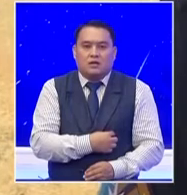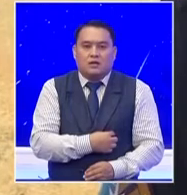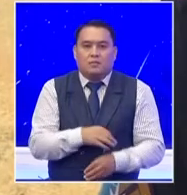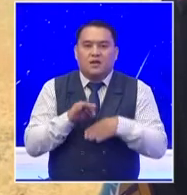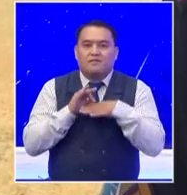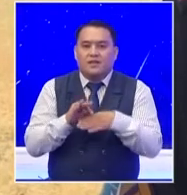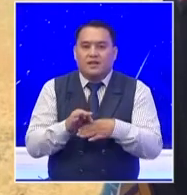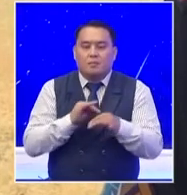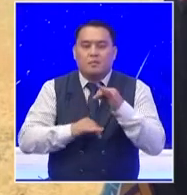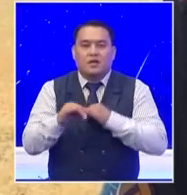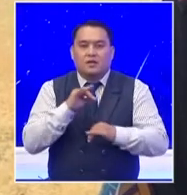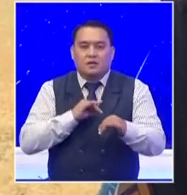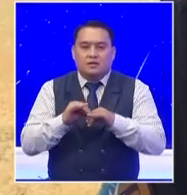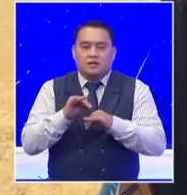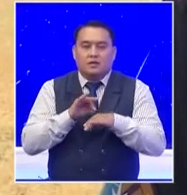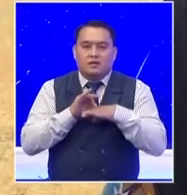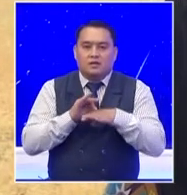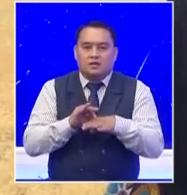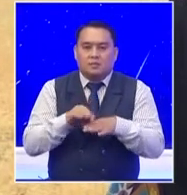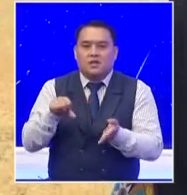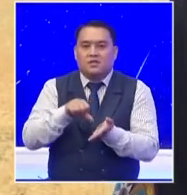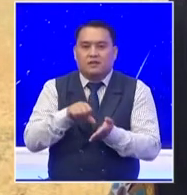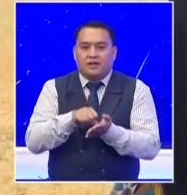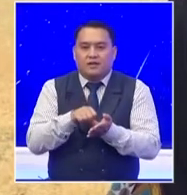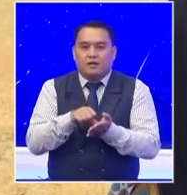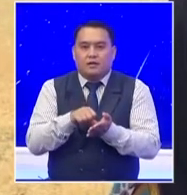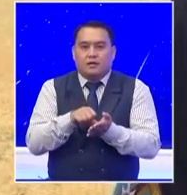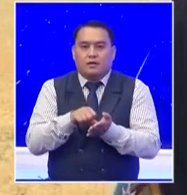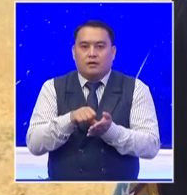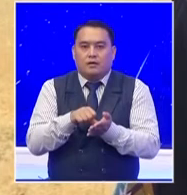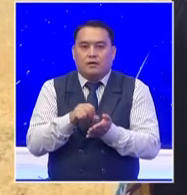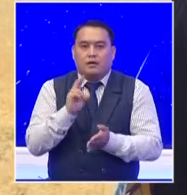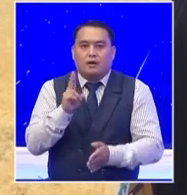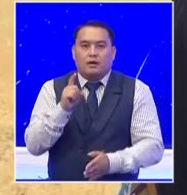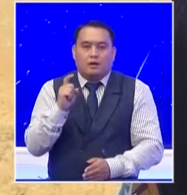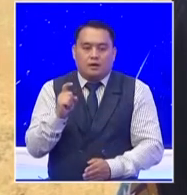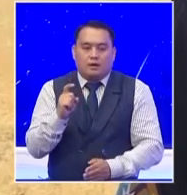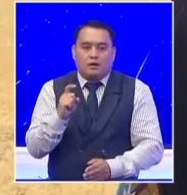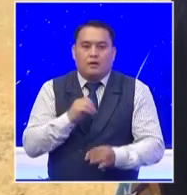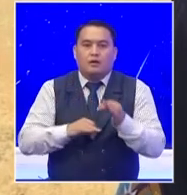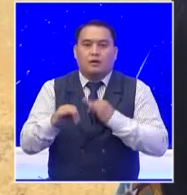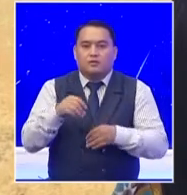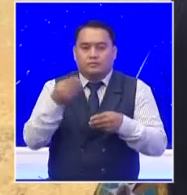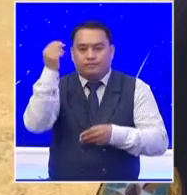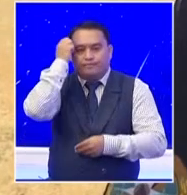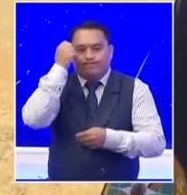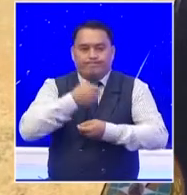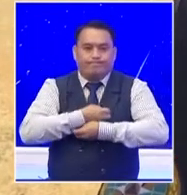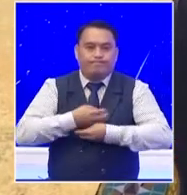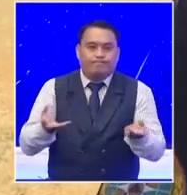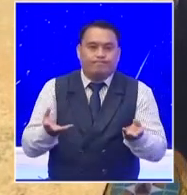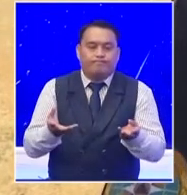провели профилактическое мероприятие с представителем КХ САПИ, раздали памятки,